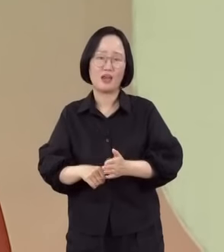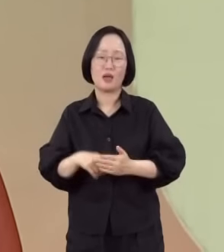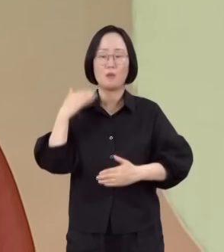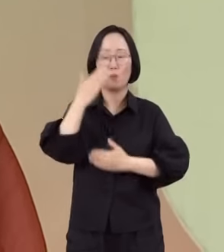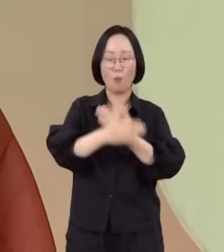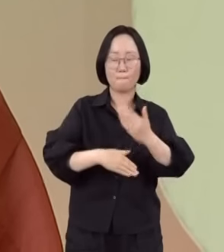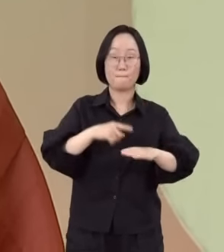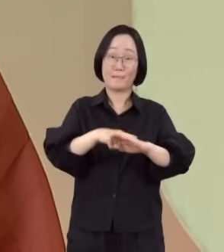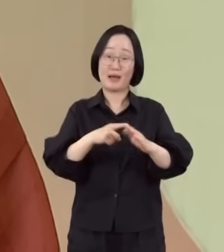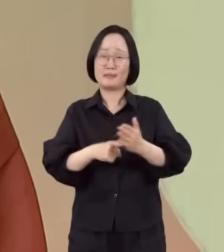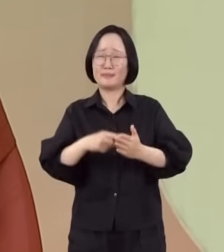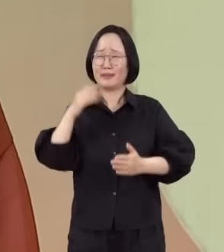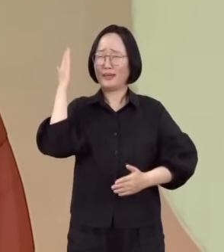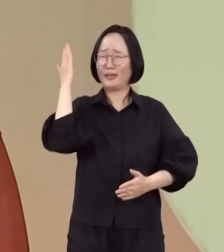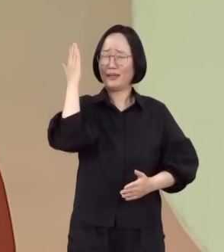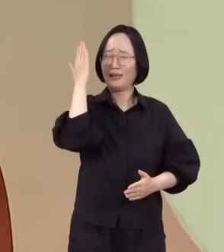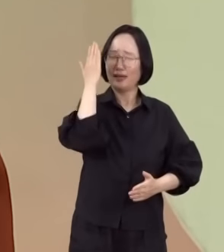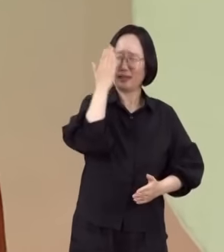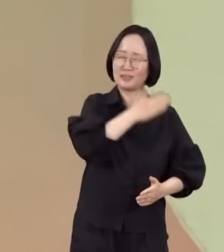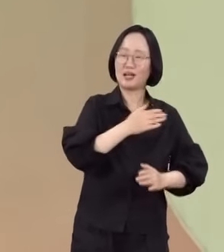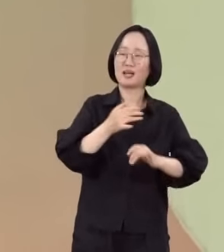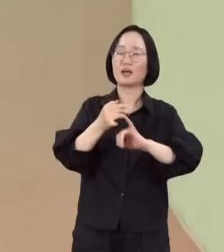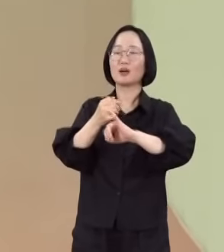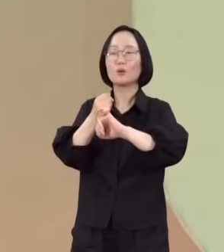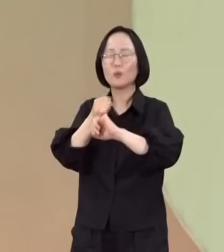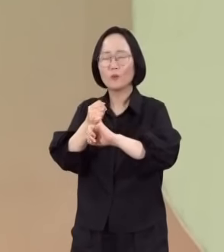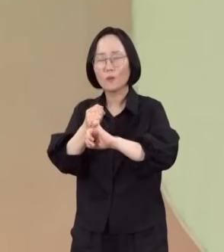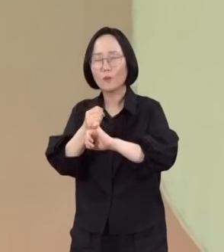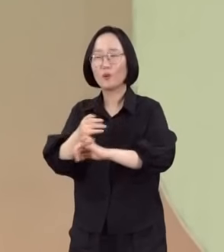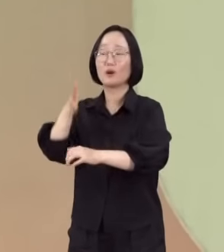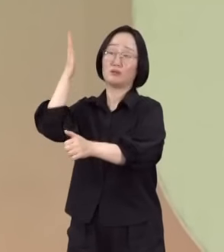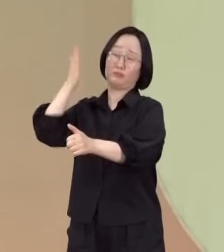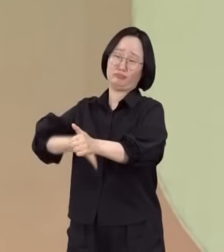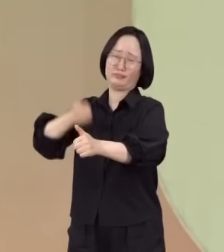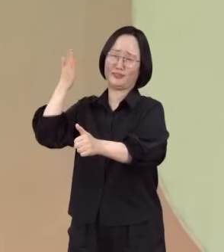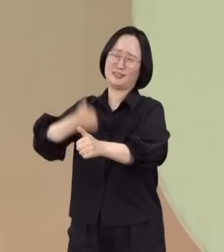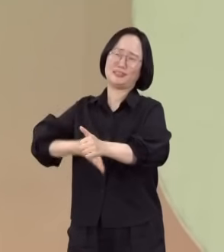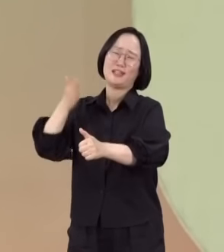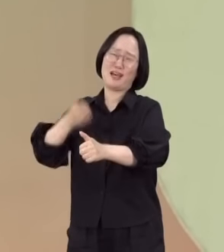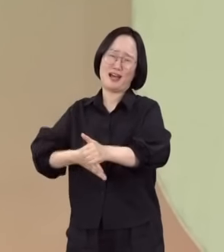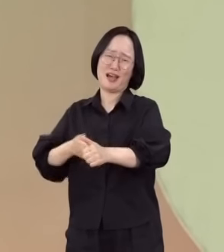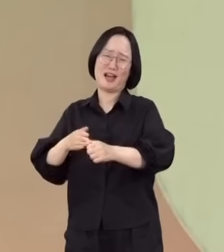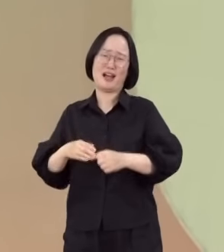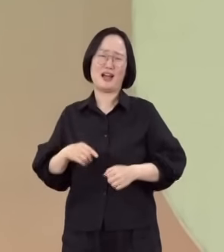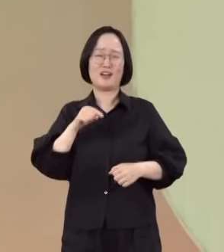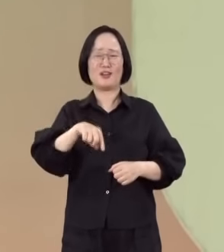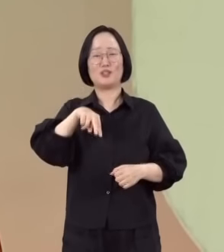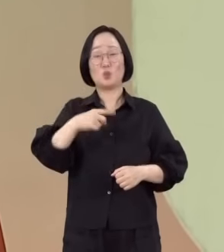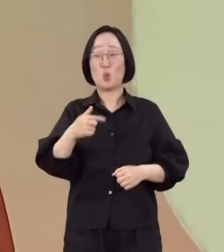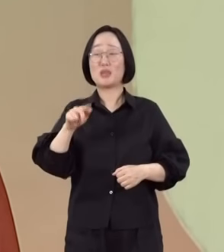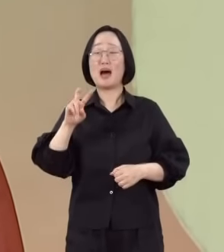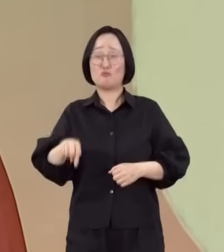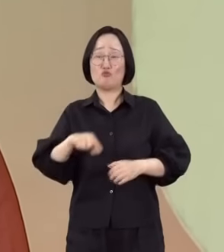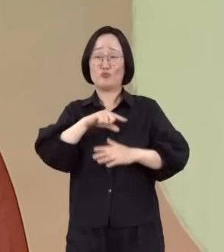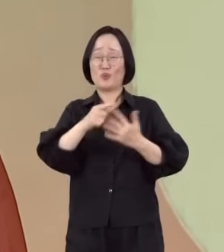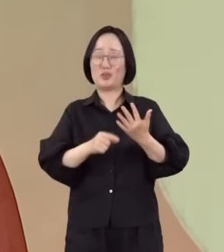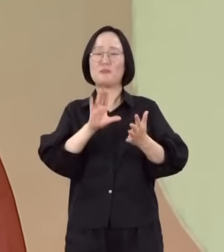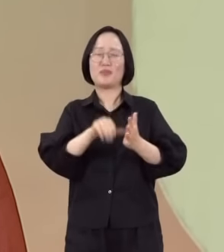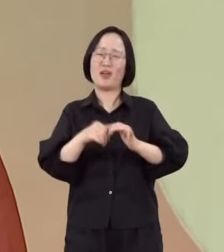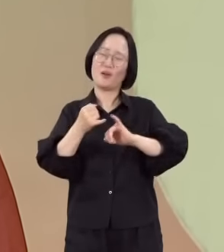부정 탈지 하면 안 된다요 얘기 꼭 소나무에서 해 주세요 스님이라고 거사님 저한테